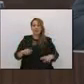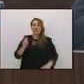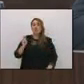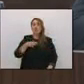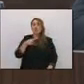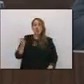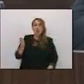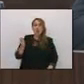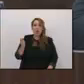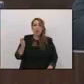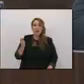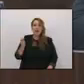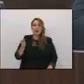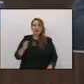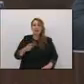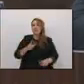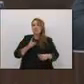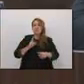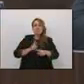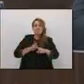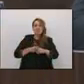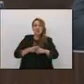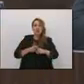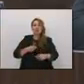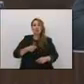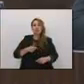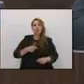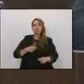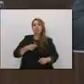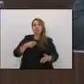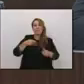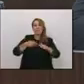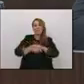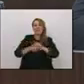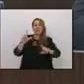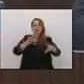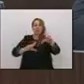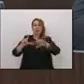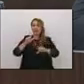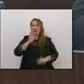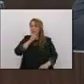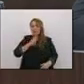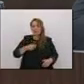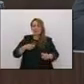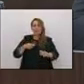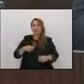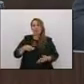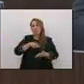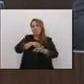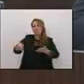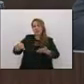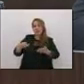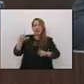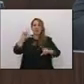يخلصوش الكرة، لأن قانونا هما 2016 راهم شراو الملك ما بقى الا العقد، هذا ما كان، ما تقدرش